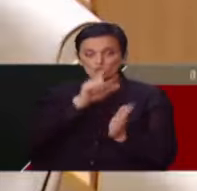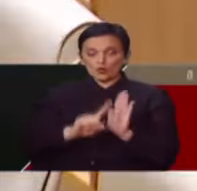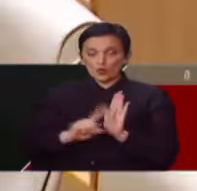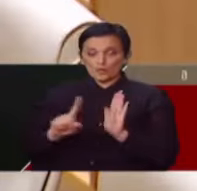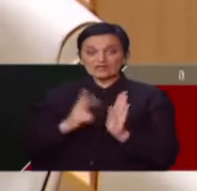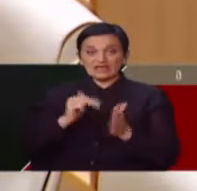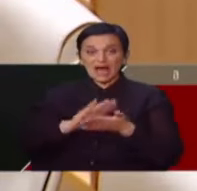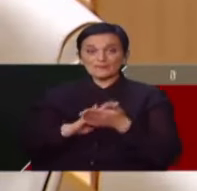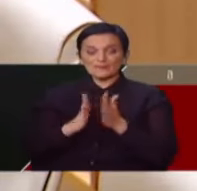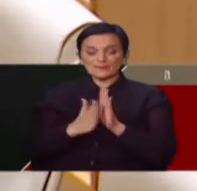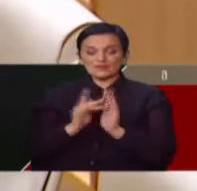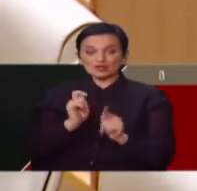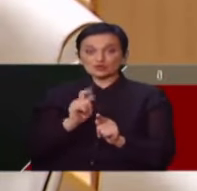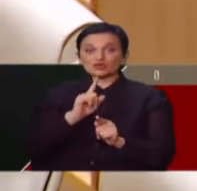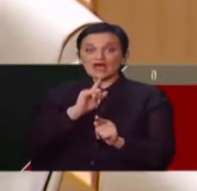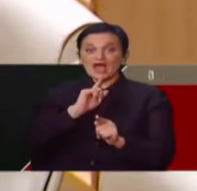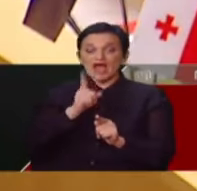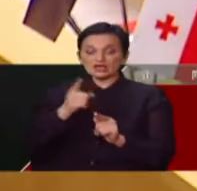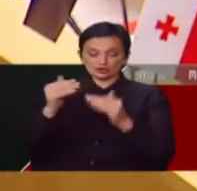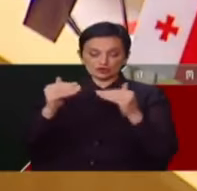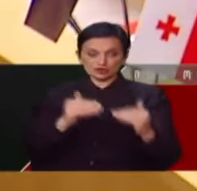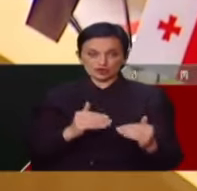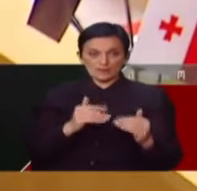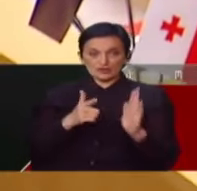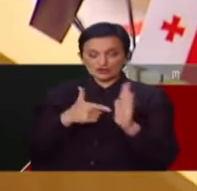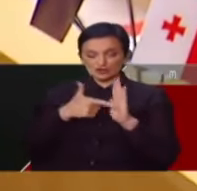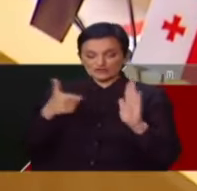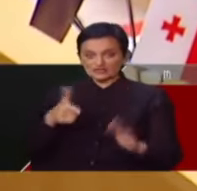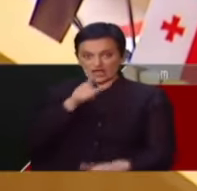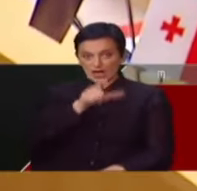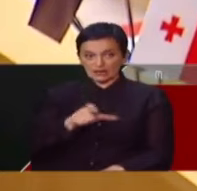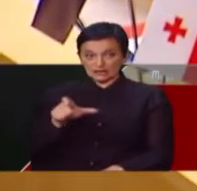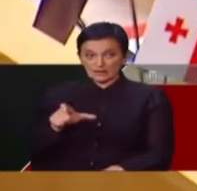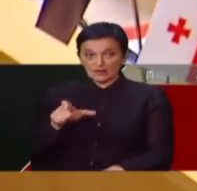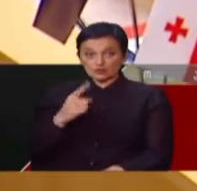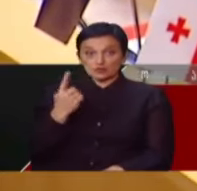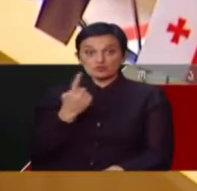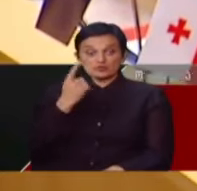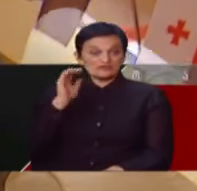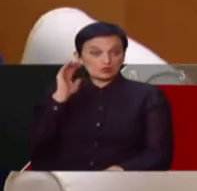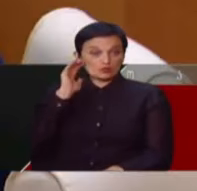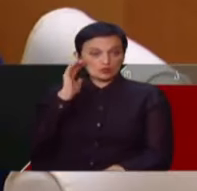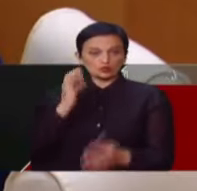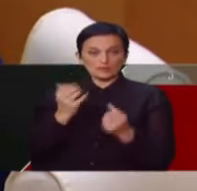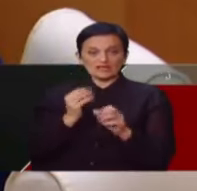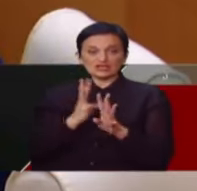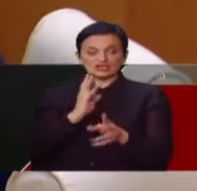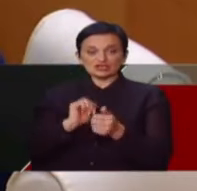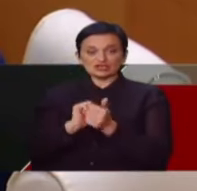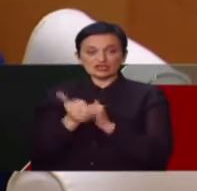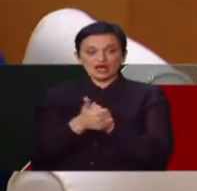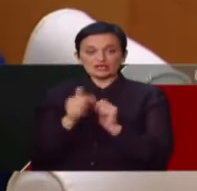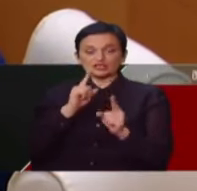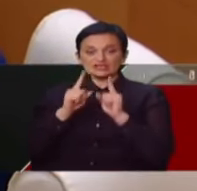და პირობითი მსჯავრი 1 წლით შეუმცირდება დაახლოებით 7000 ადამიანს. მისი პირველი მოსმენით მიღება რიგგარეშე